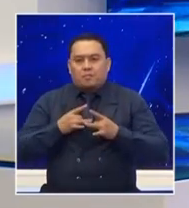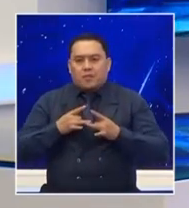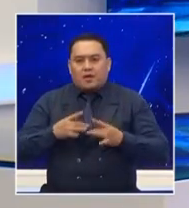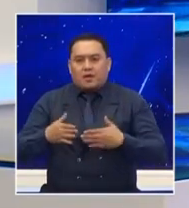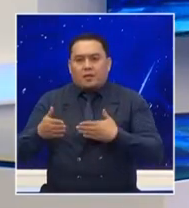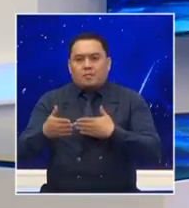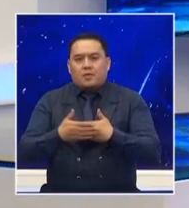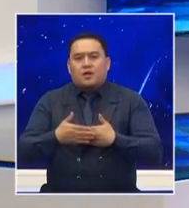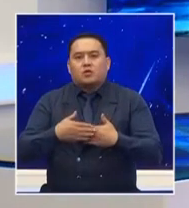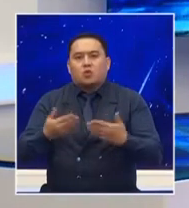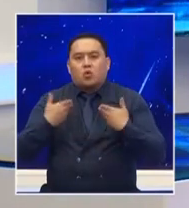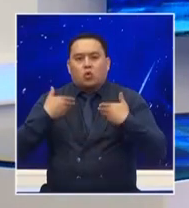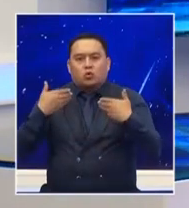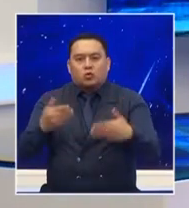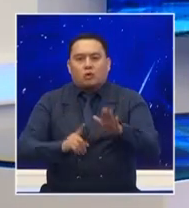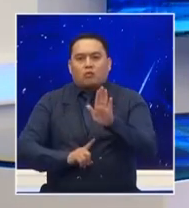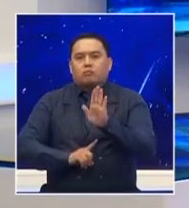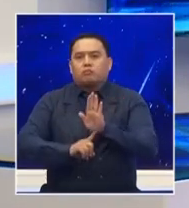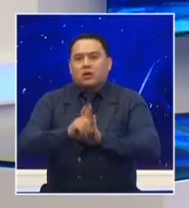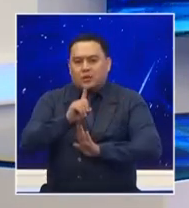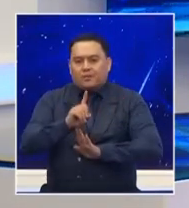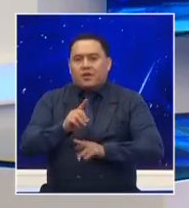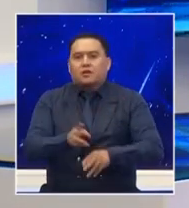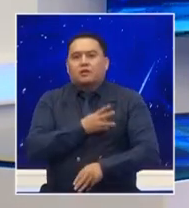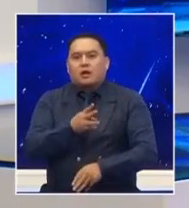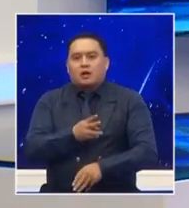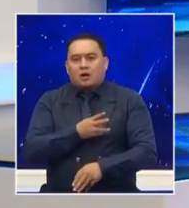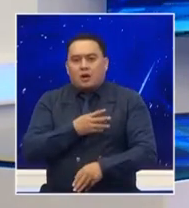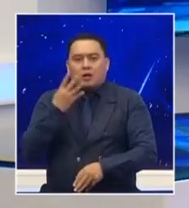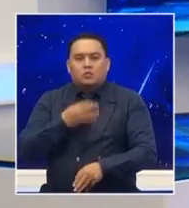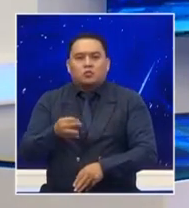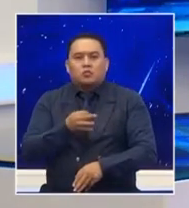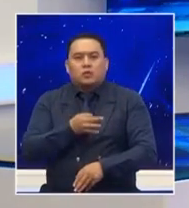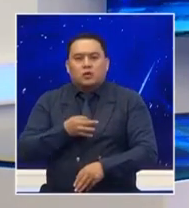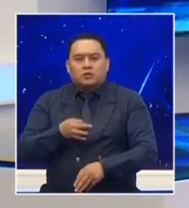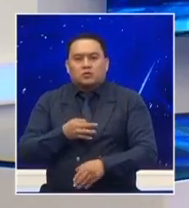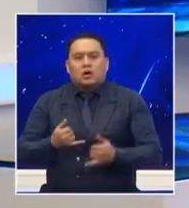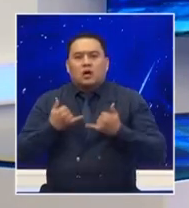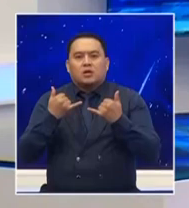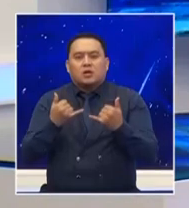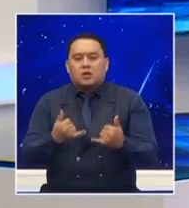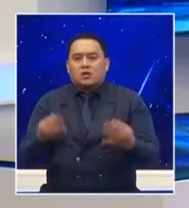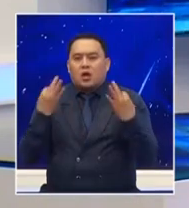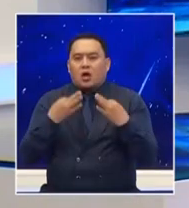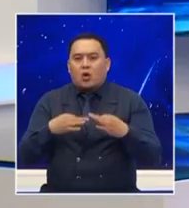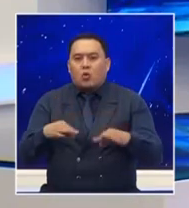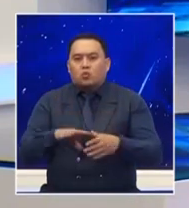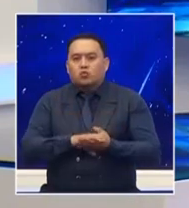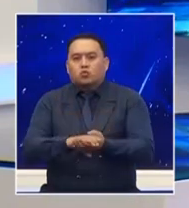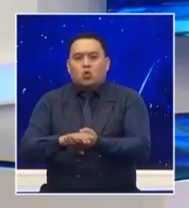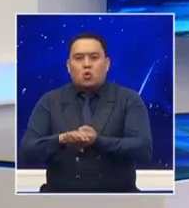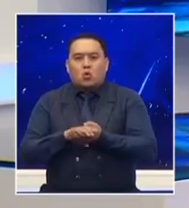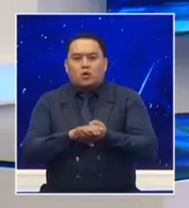Мереке алдындағы ұлықтау құттықтаулар басталып кетті. Ізгі тілекті елордадағы ел ағалары да арнауда. Айтуларынша тәуелсіздік